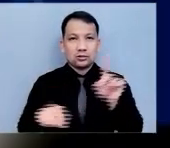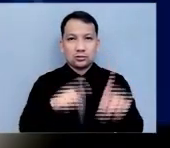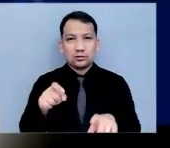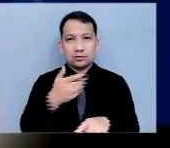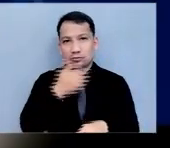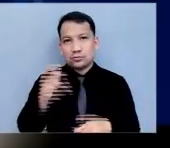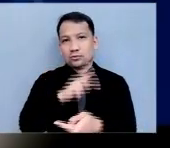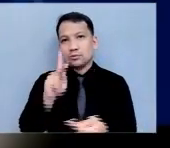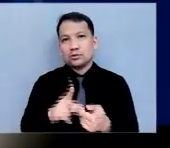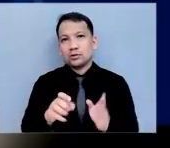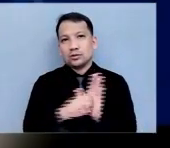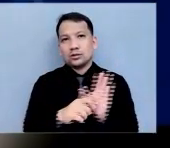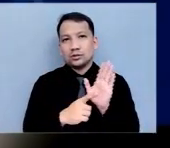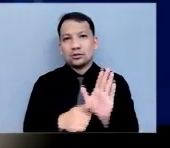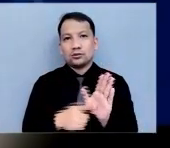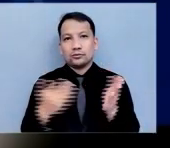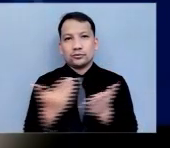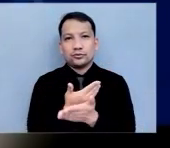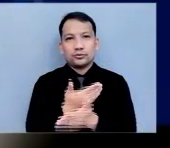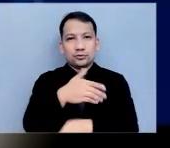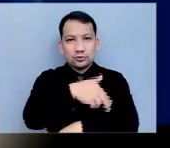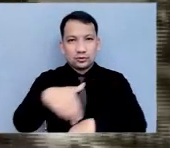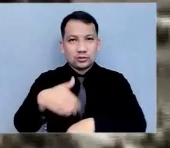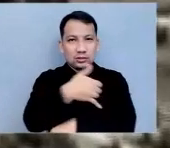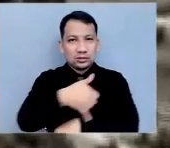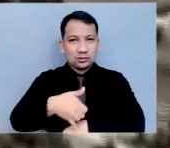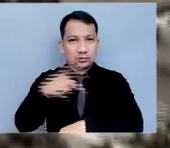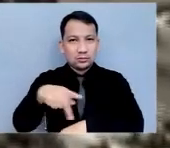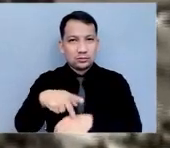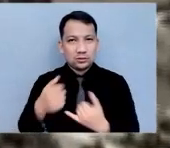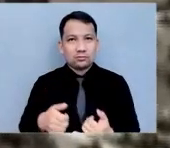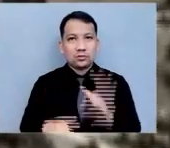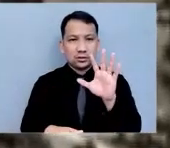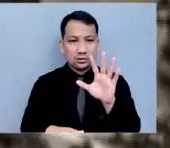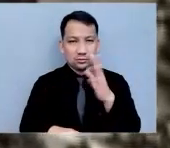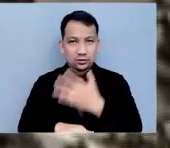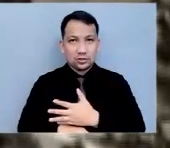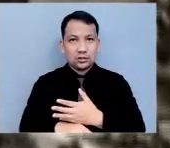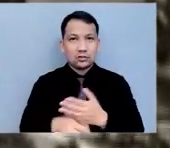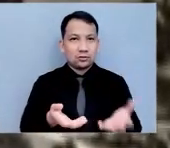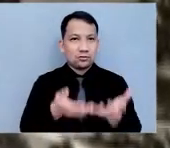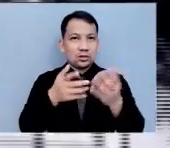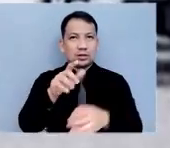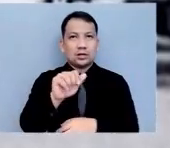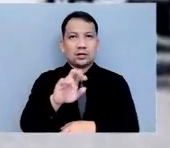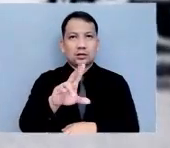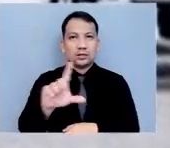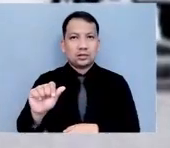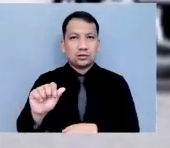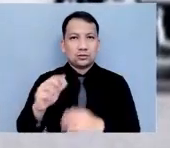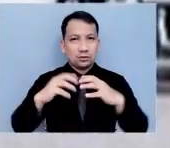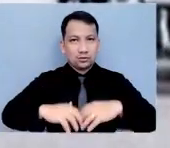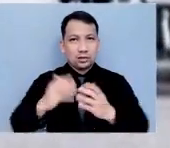perfect example of neoclassical architecture in the Philippines today. 5 taon bago nito, ipinahanga ni Arellano ang lahat ng tinayo